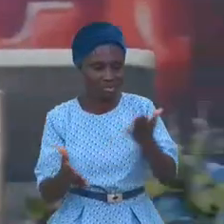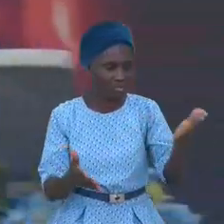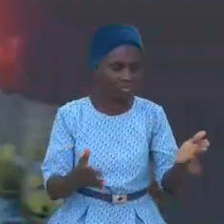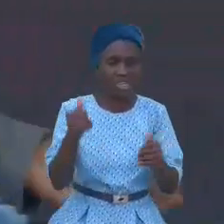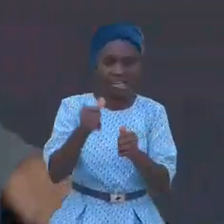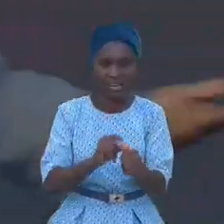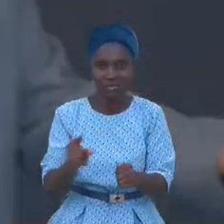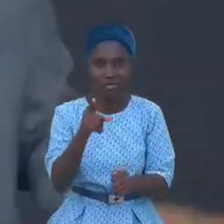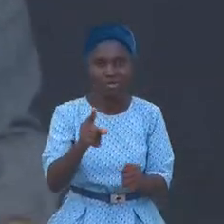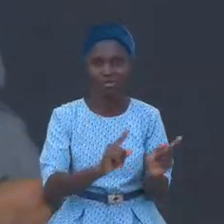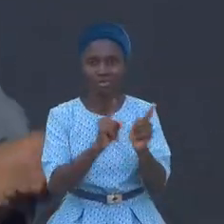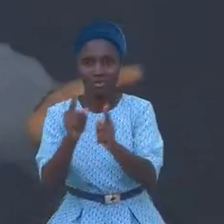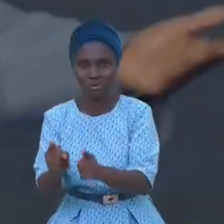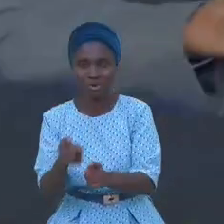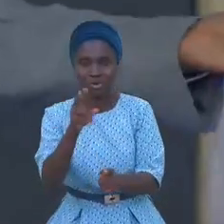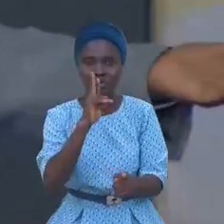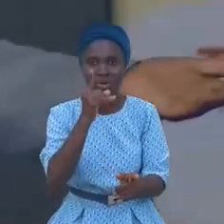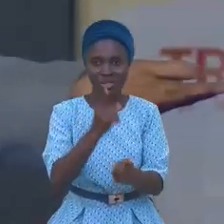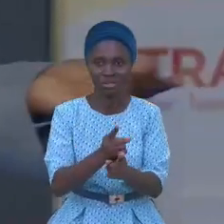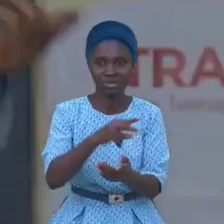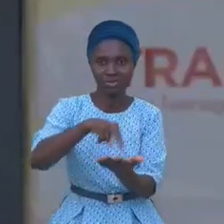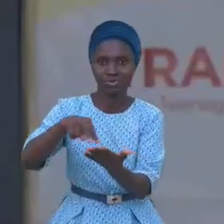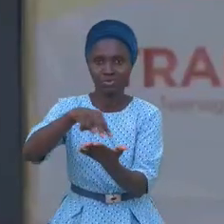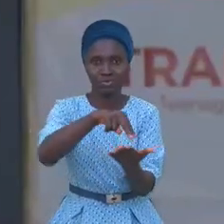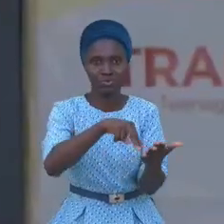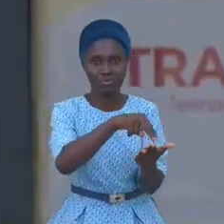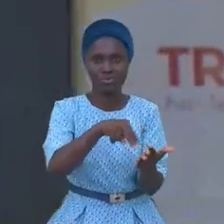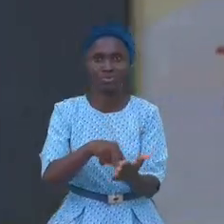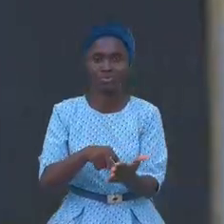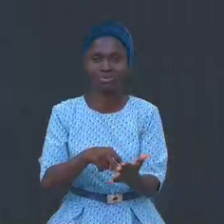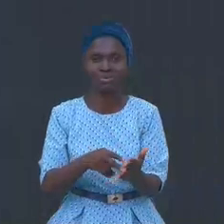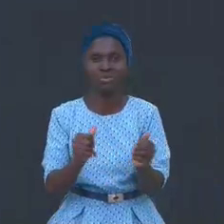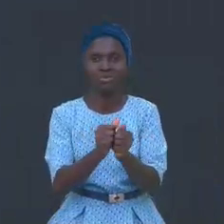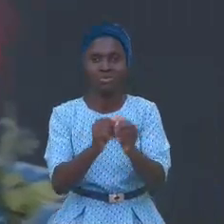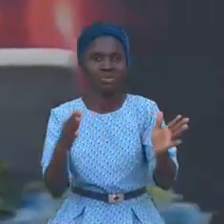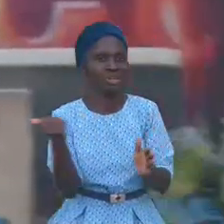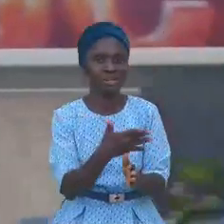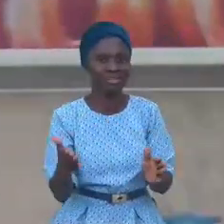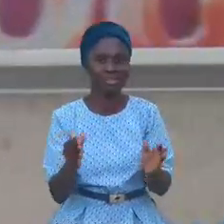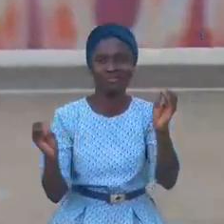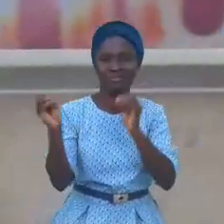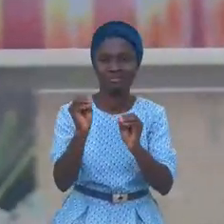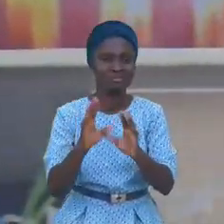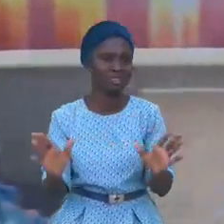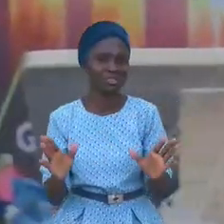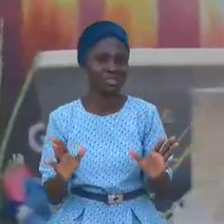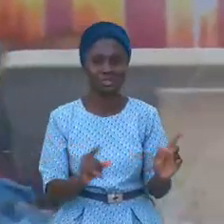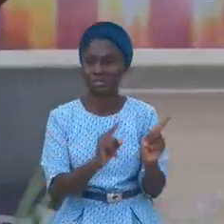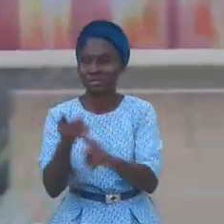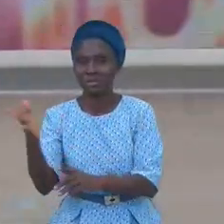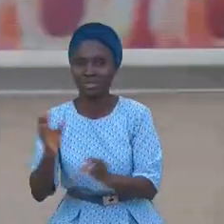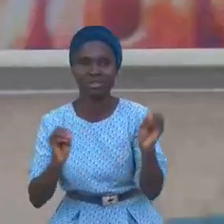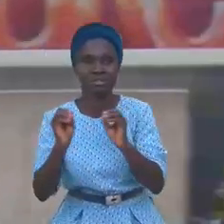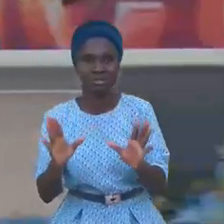va, il vacille. Il est venu ici, il n'a rien fait. Il va aller là-bas, il ne fait rien. Il